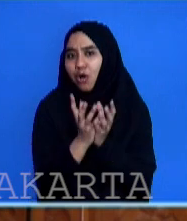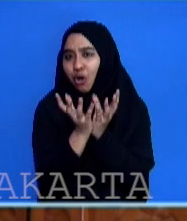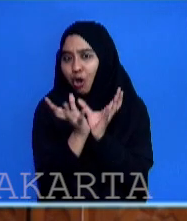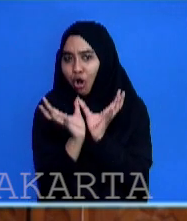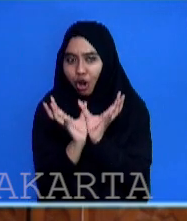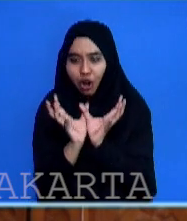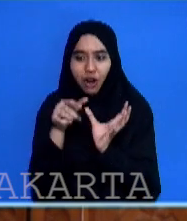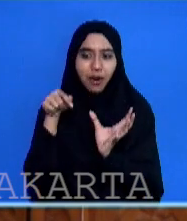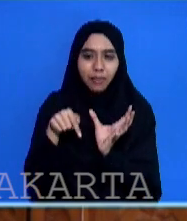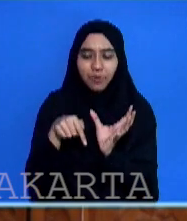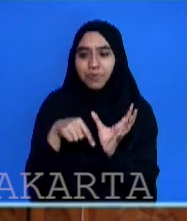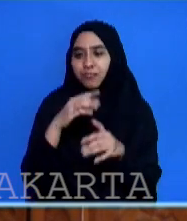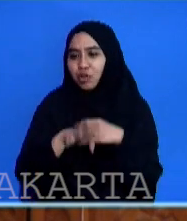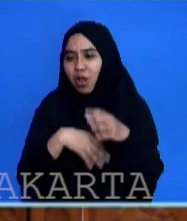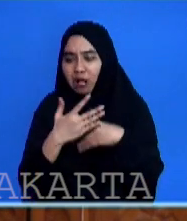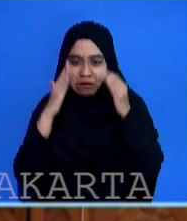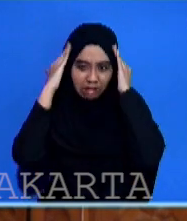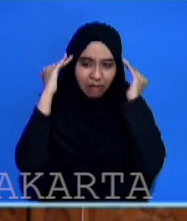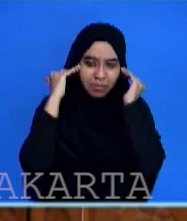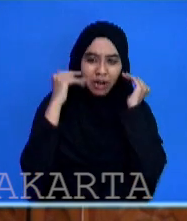kembangit tetanenang